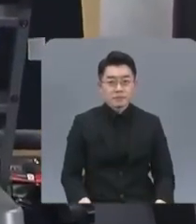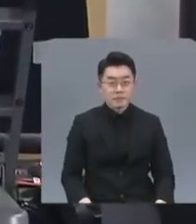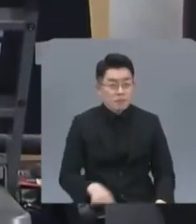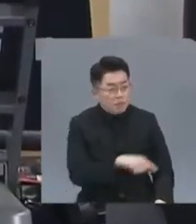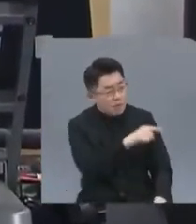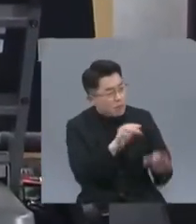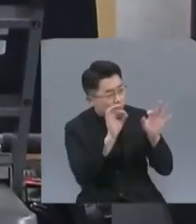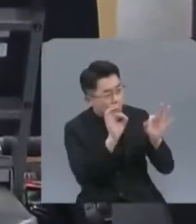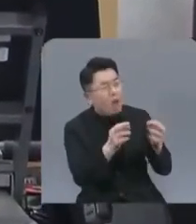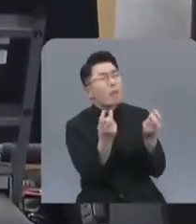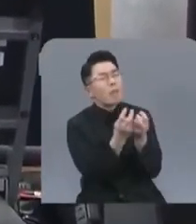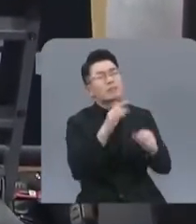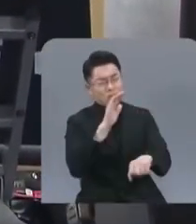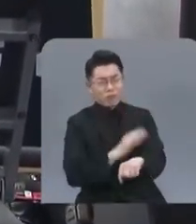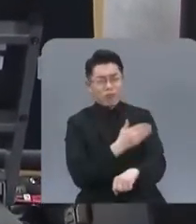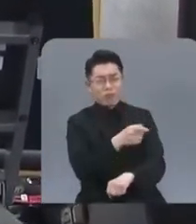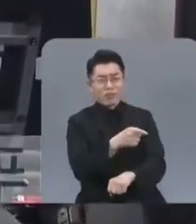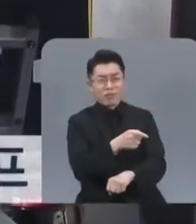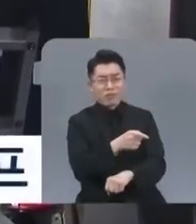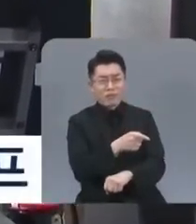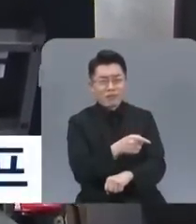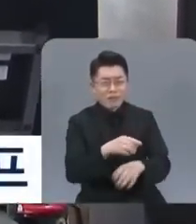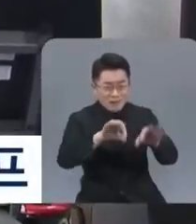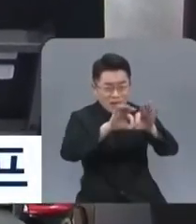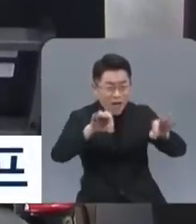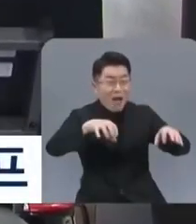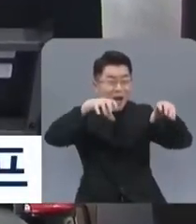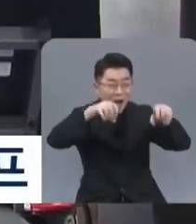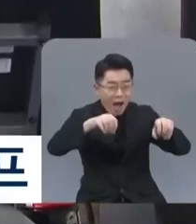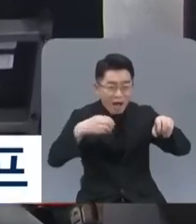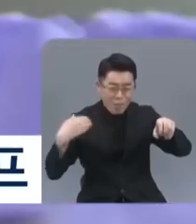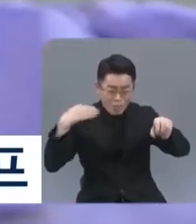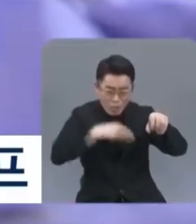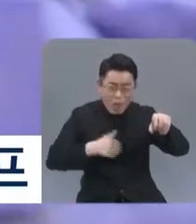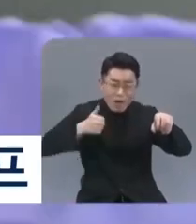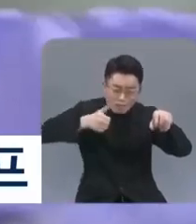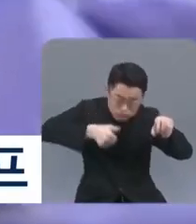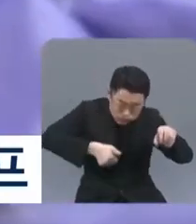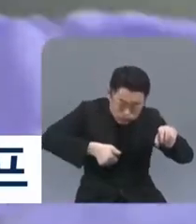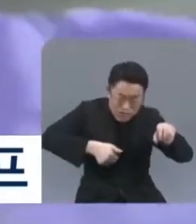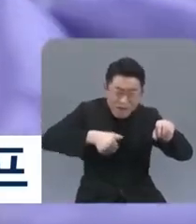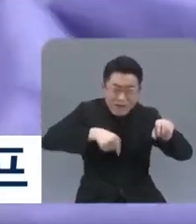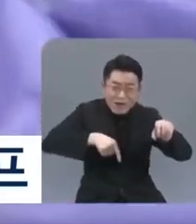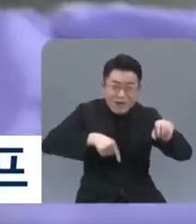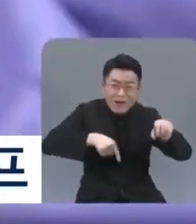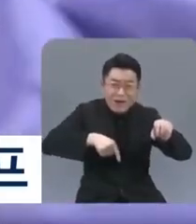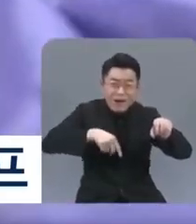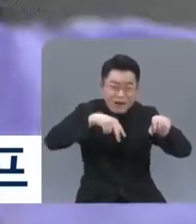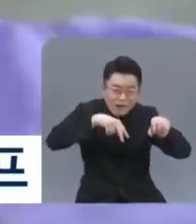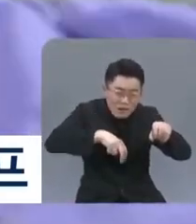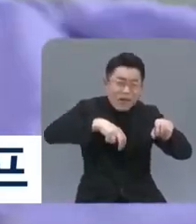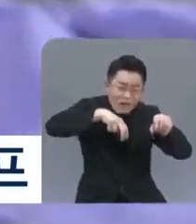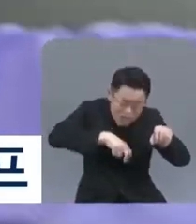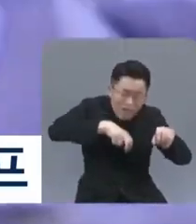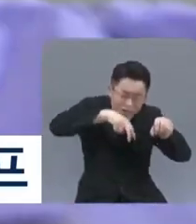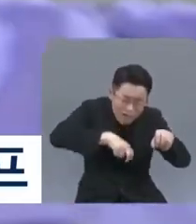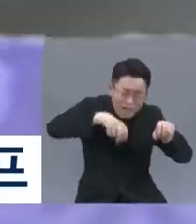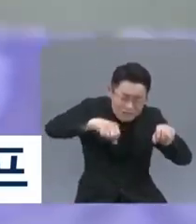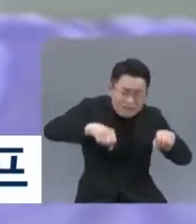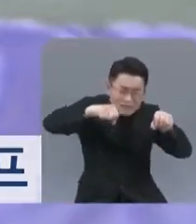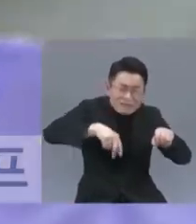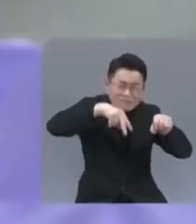공통점은 잘못된 자세, 손잡이에 의지해 등을 구부정하게 숙이고 고관절은 굽히지 않은 채 트램펄린